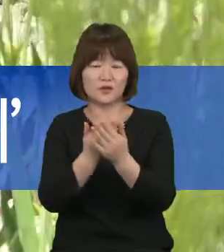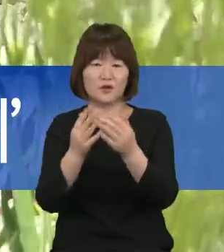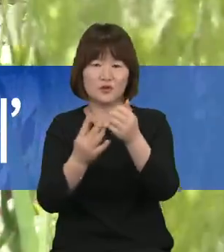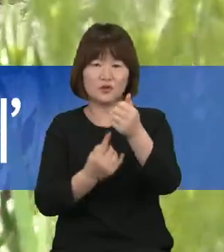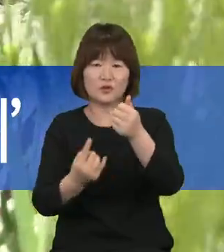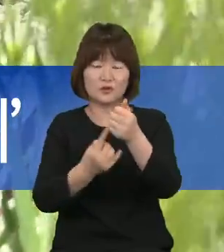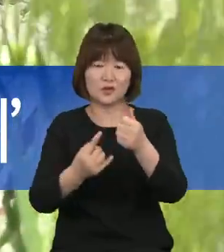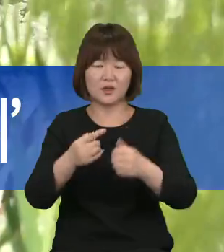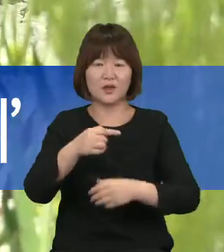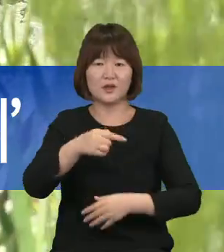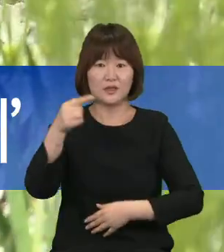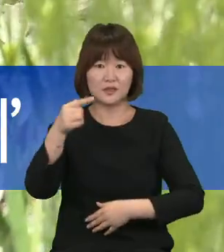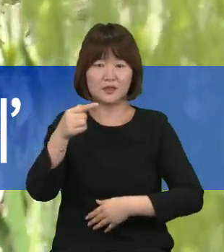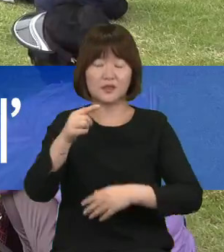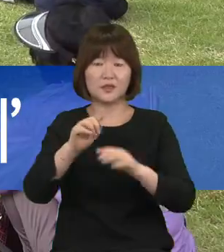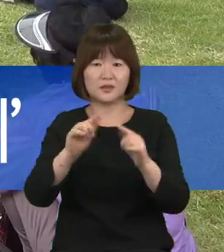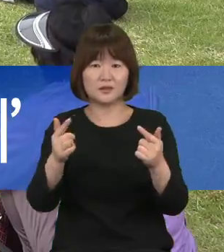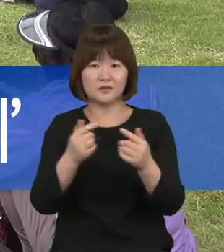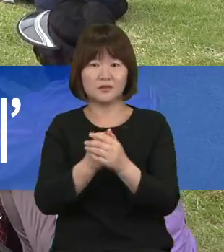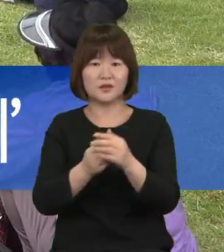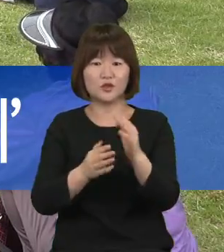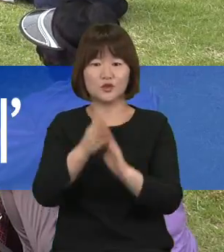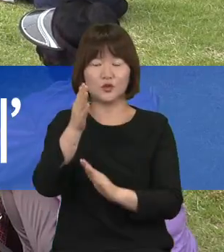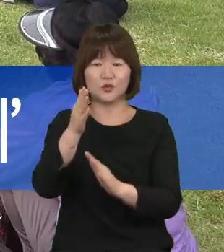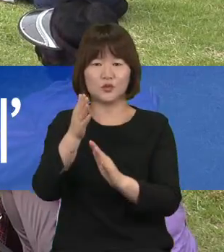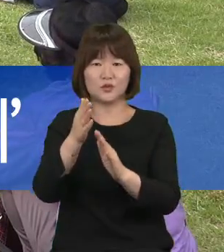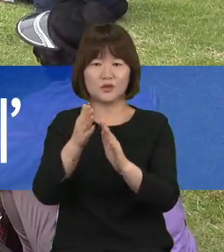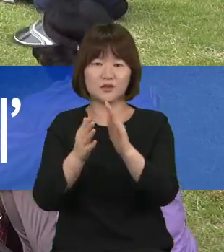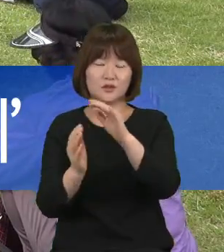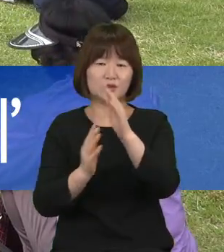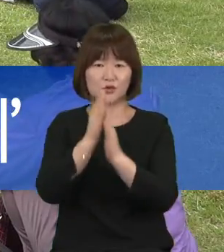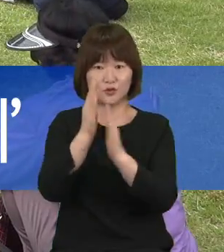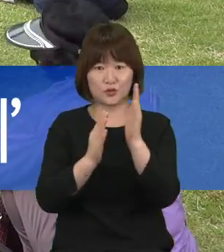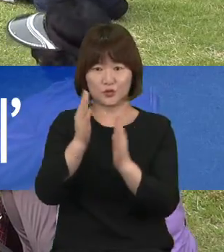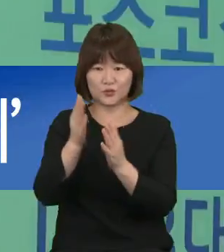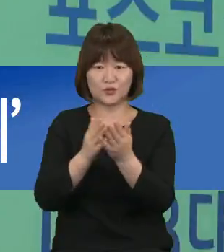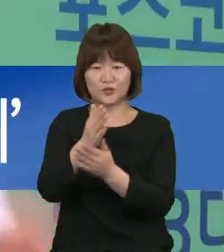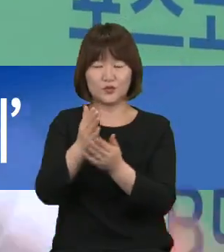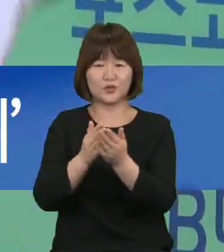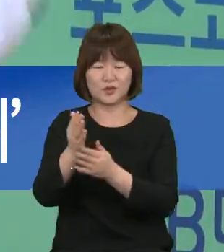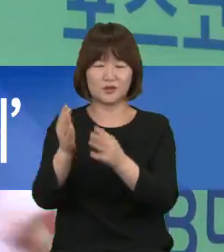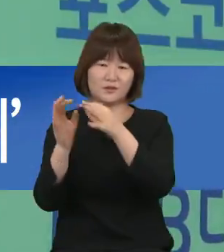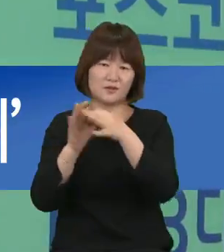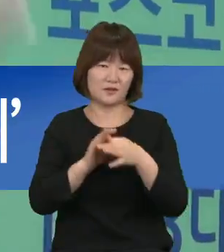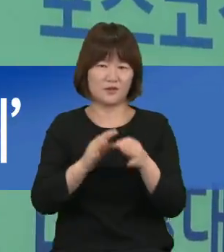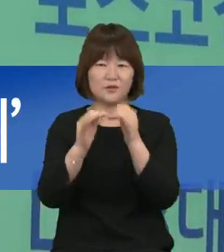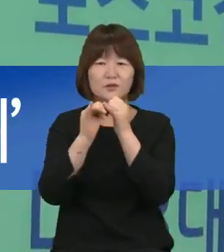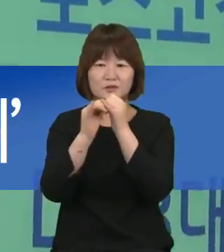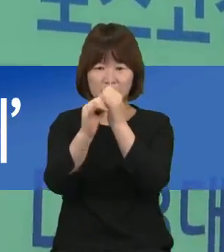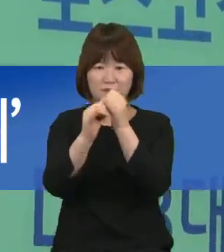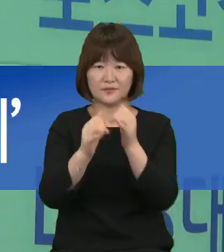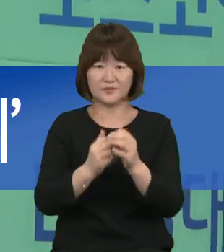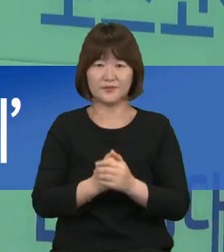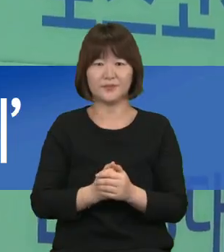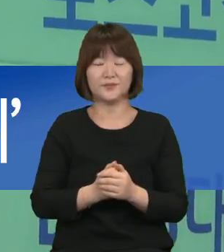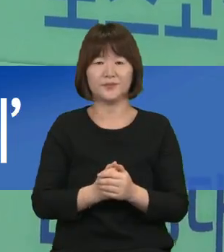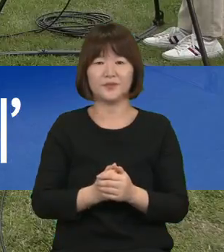주관 균형발전사업 최우수상을 수상하는 등 도시숲 부문 대외평가에서 잇따른 낭보를 전하고